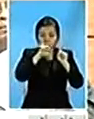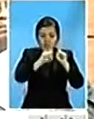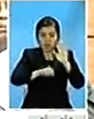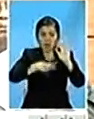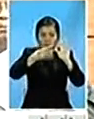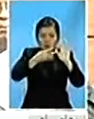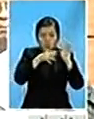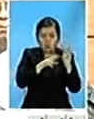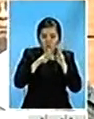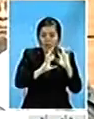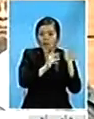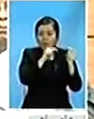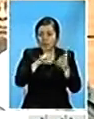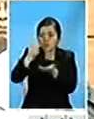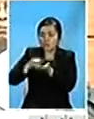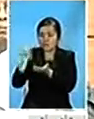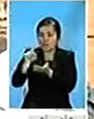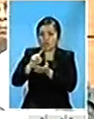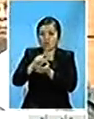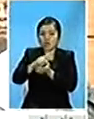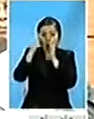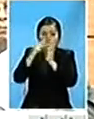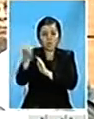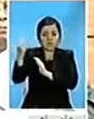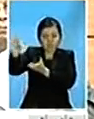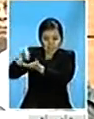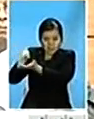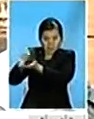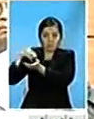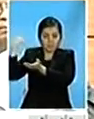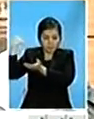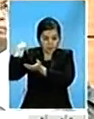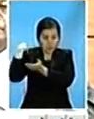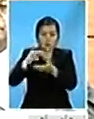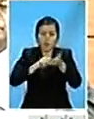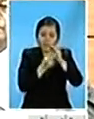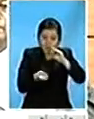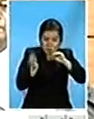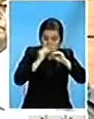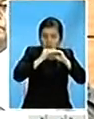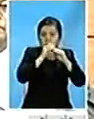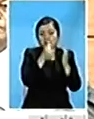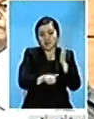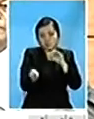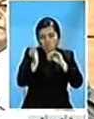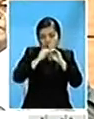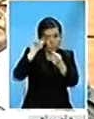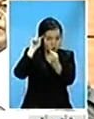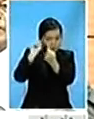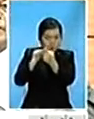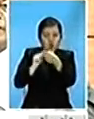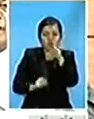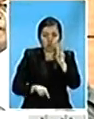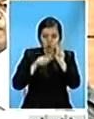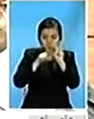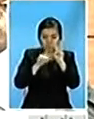ผู้อื่นและไม่ใช่เพียงแค่จัดเก็บ 150,000 ล้านบาทแต่ต้องจัดเก็บเพิ่มเติมมากกว่านั้นเพราะเป้า 2.1 ล้านล้านบาทนั้นเ